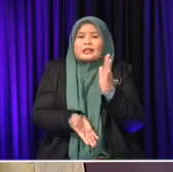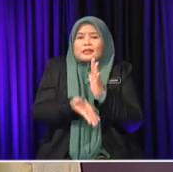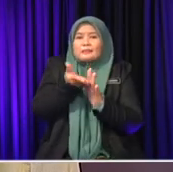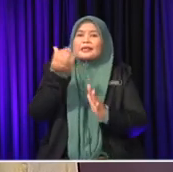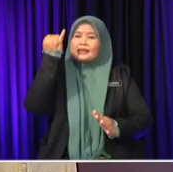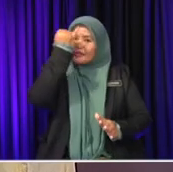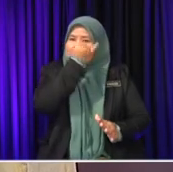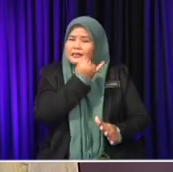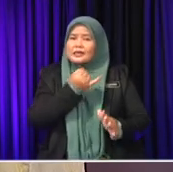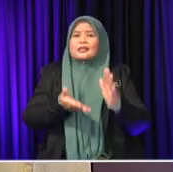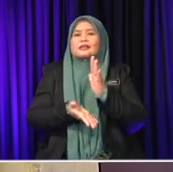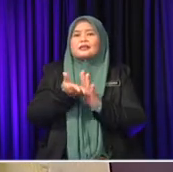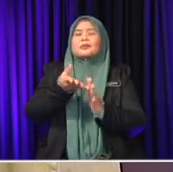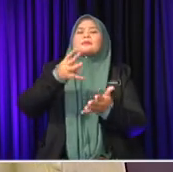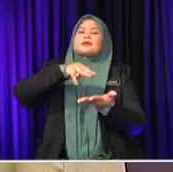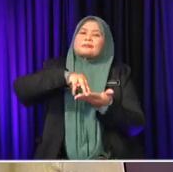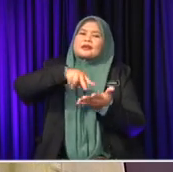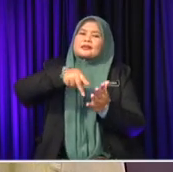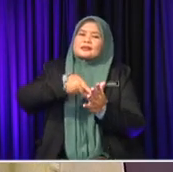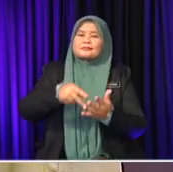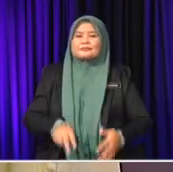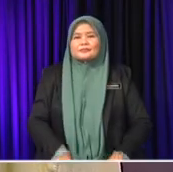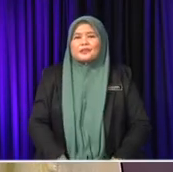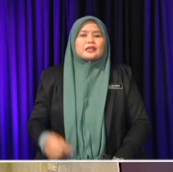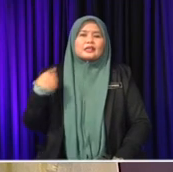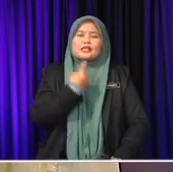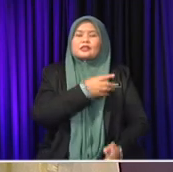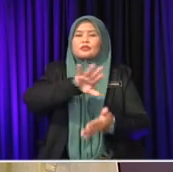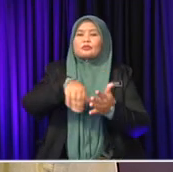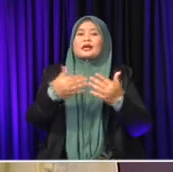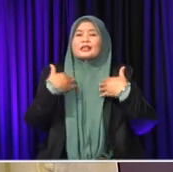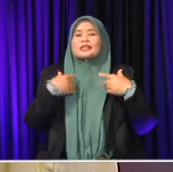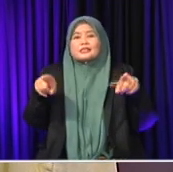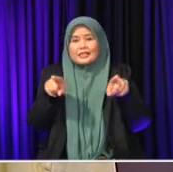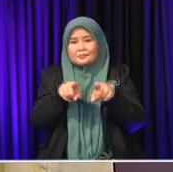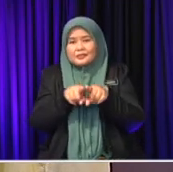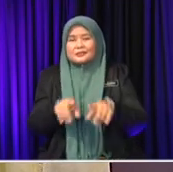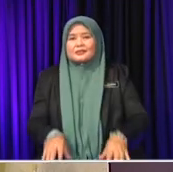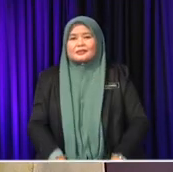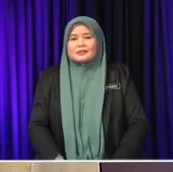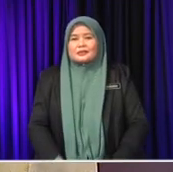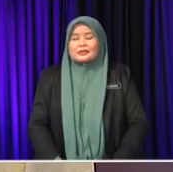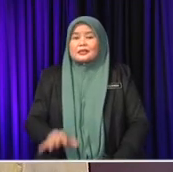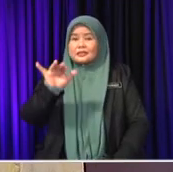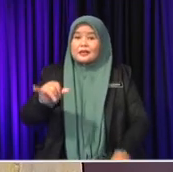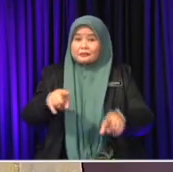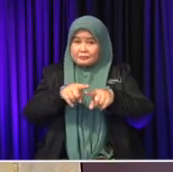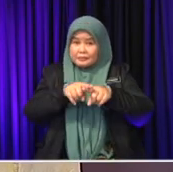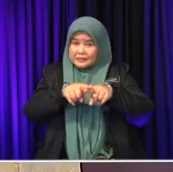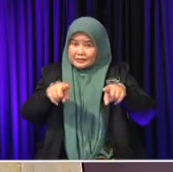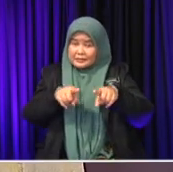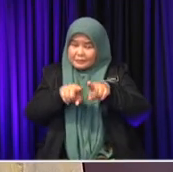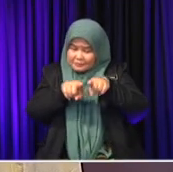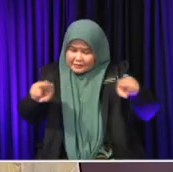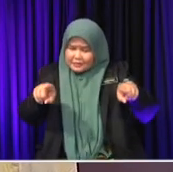indah dan lebih bermakna Kita semua adalah sama yang membisikan kita